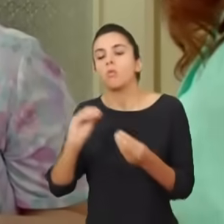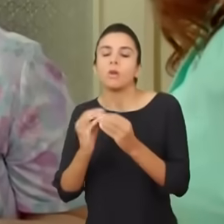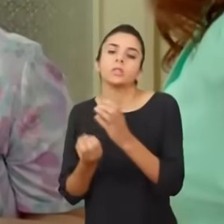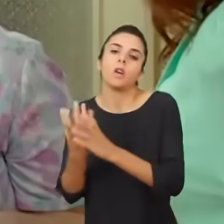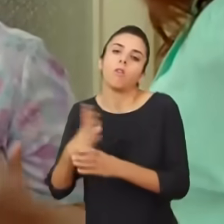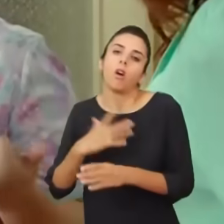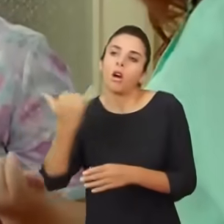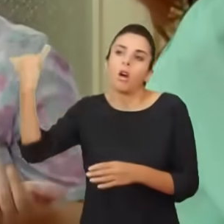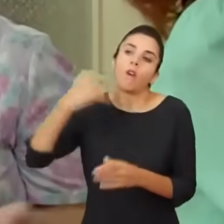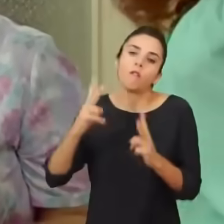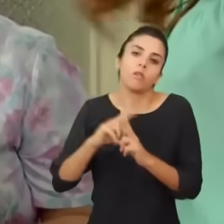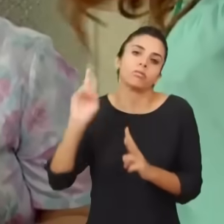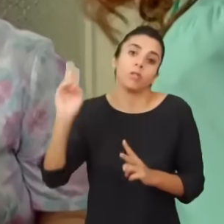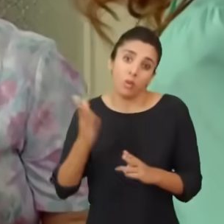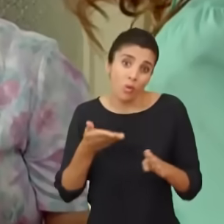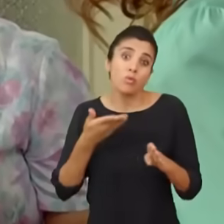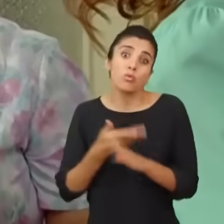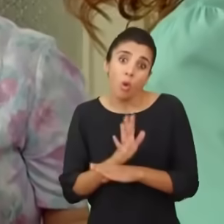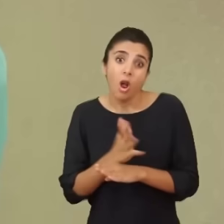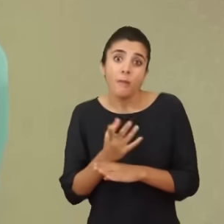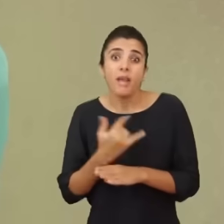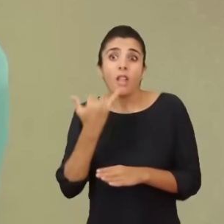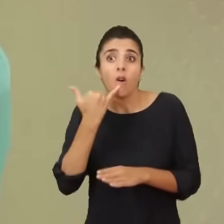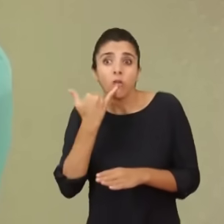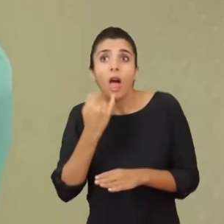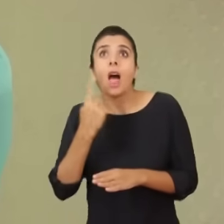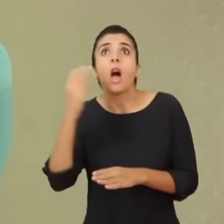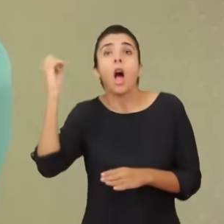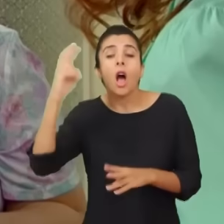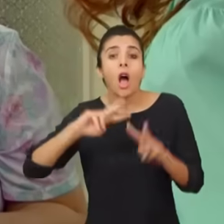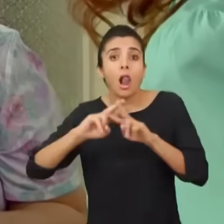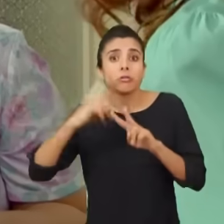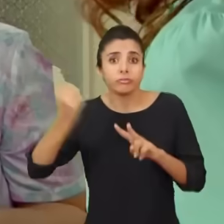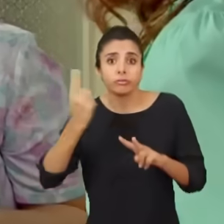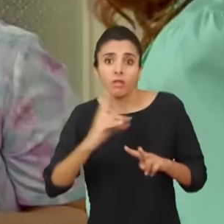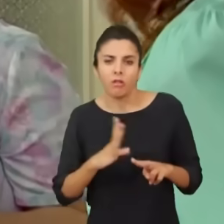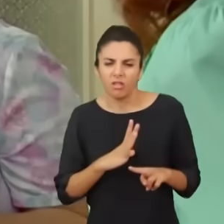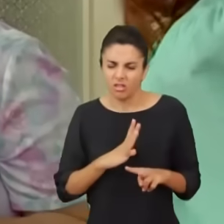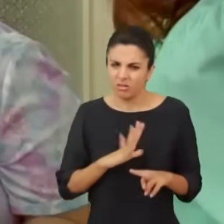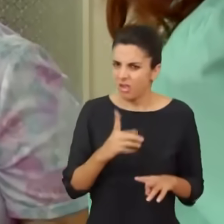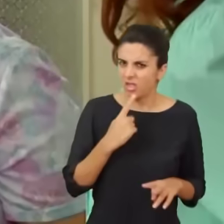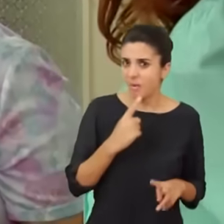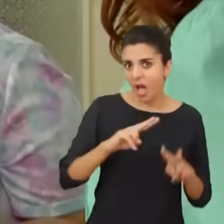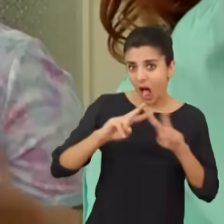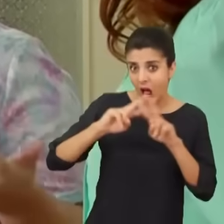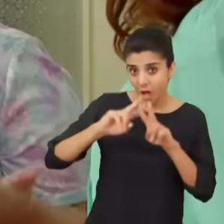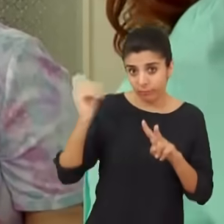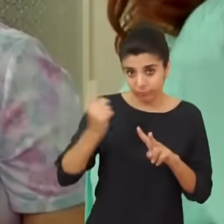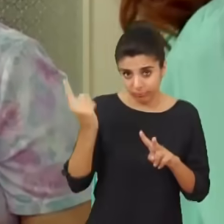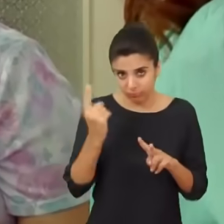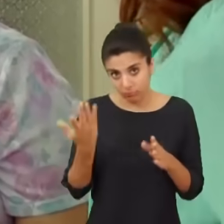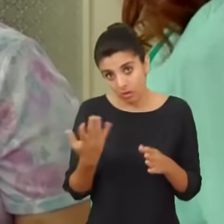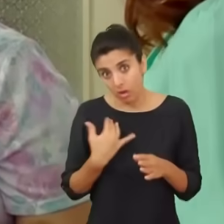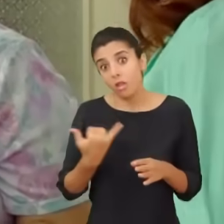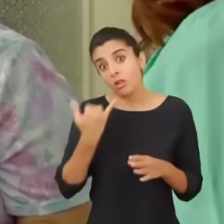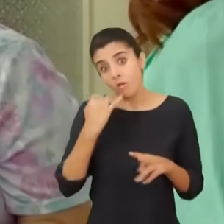Olsun ama işte o telefon açıkken çok elektrik yiyor. Ne yapıyor annem? Elektrik yiyor çok. O telefon az